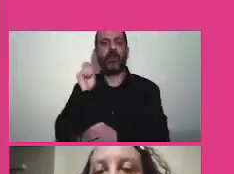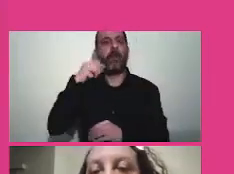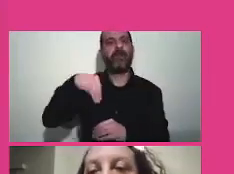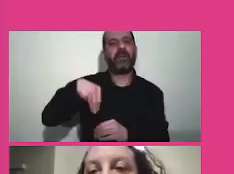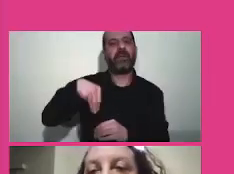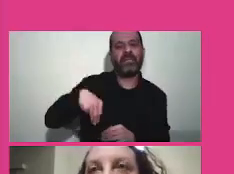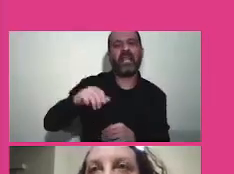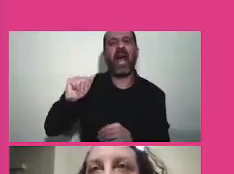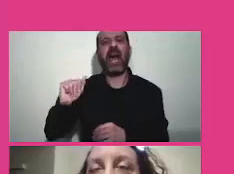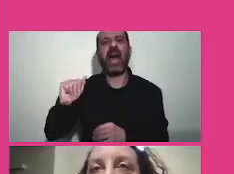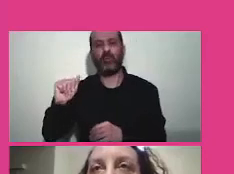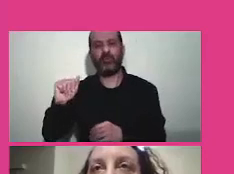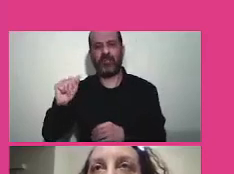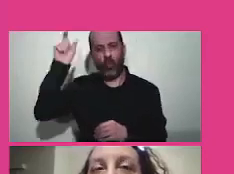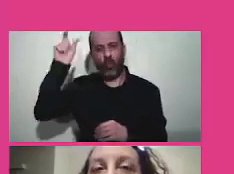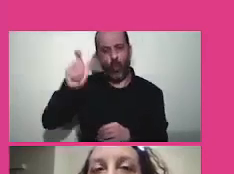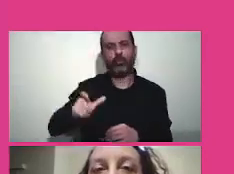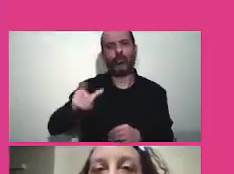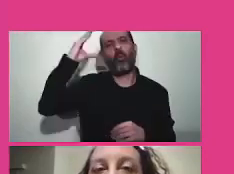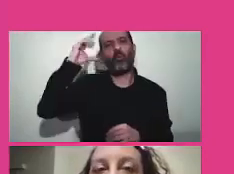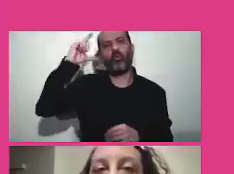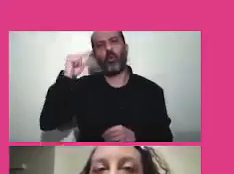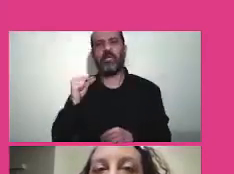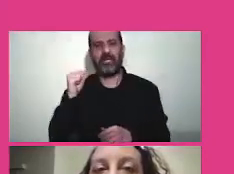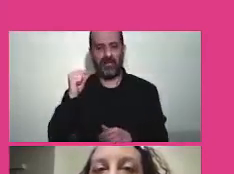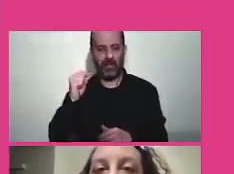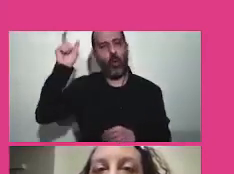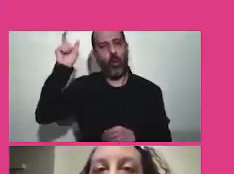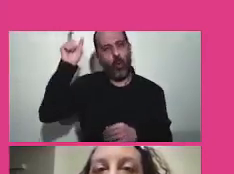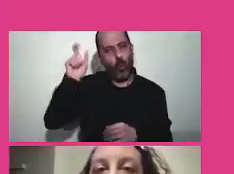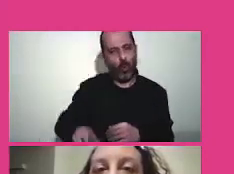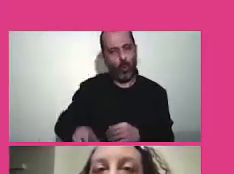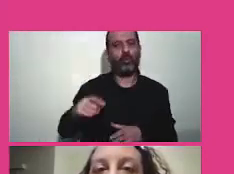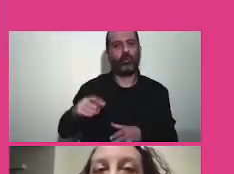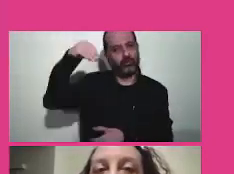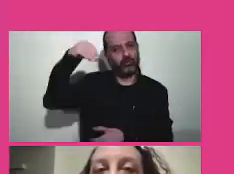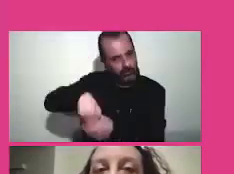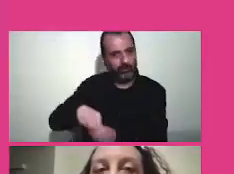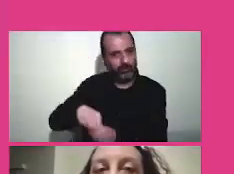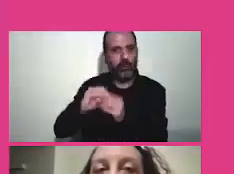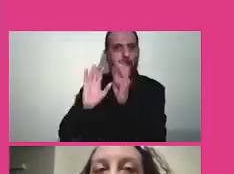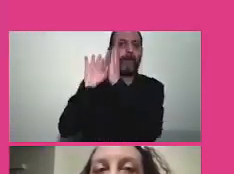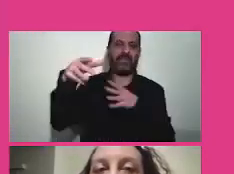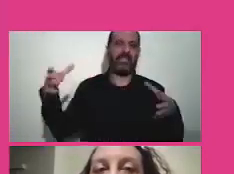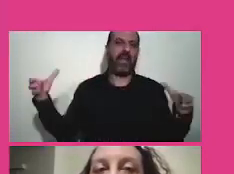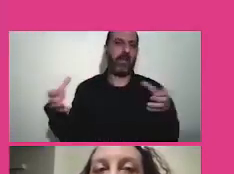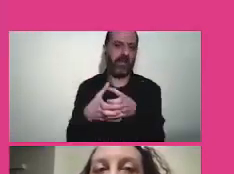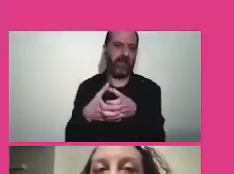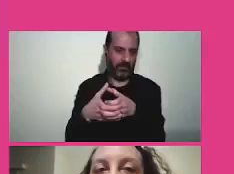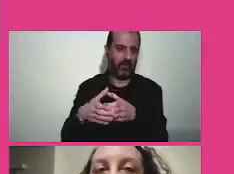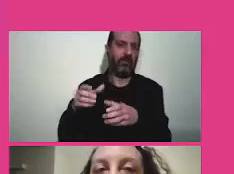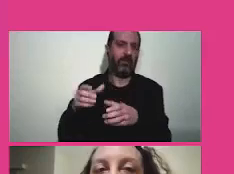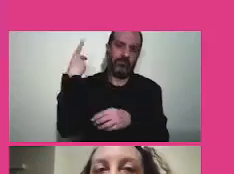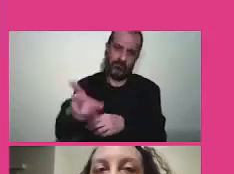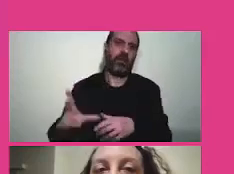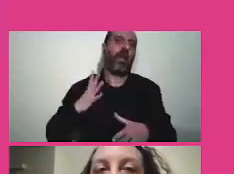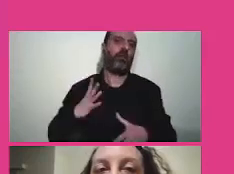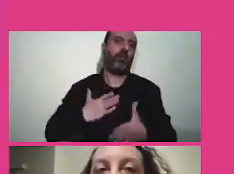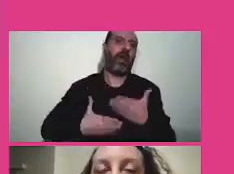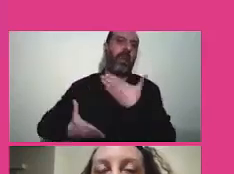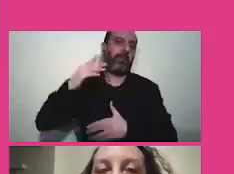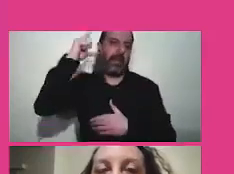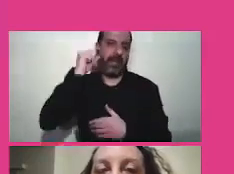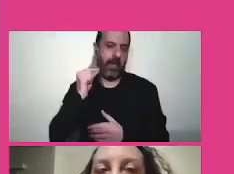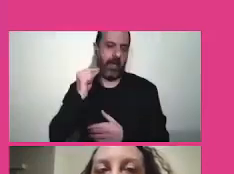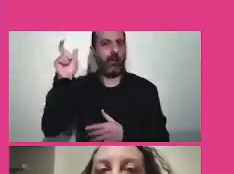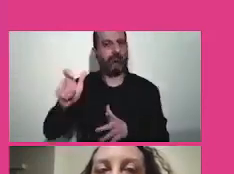αναπηλία. Είναι μέλος και αρχηγός της Εθνικής Ομάδας Καλαθοσθένησης, ατόμο με νοτική αναπηλία, κατέθεσε μετάλλες